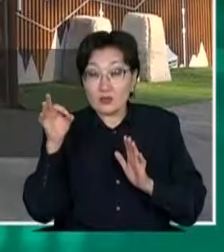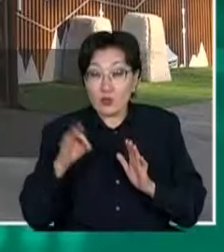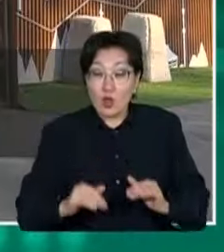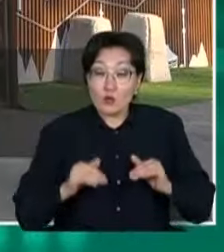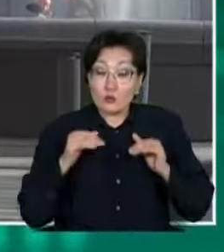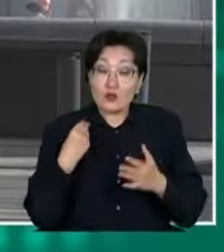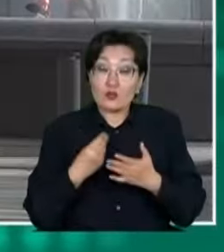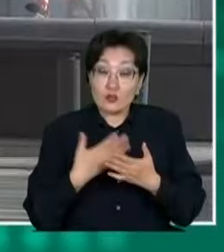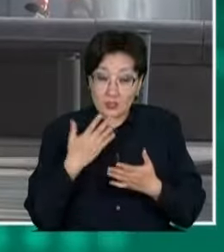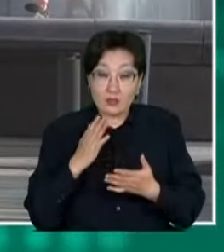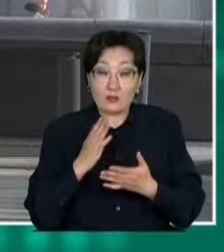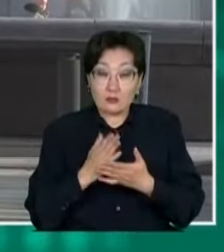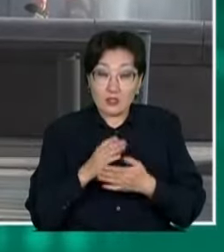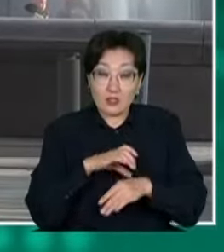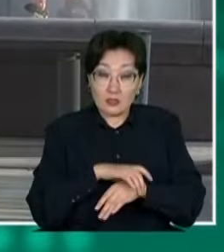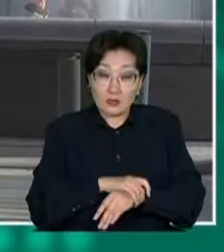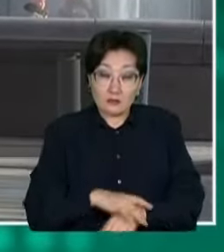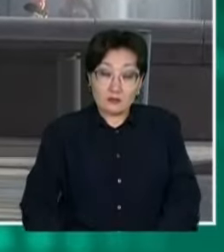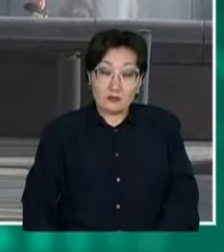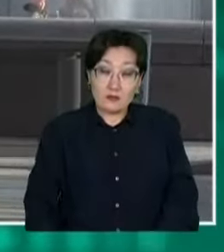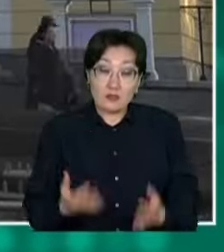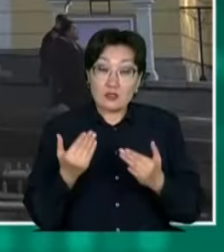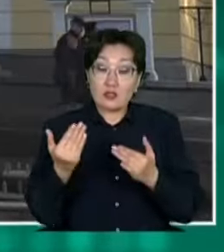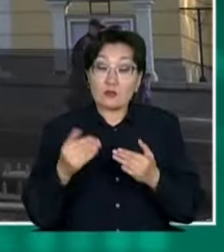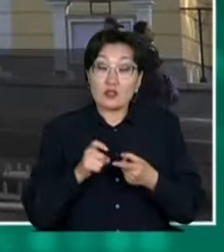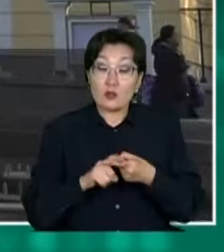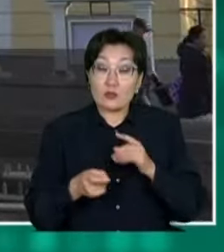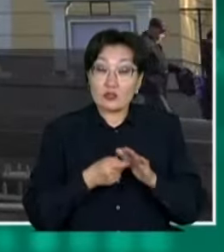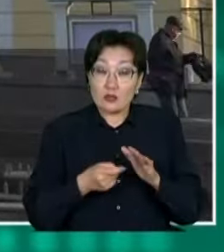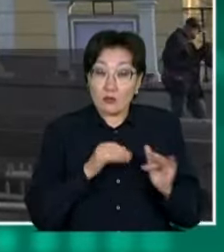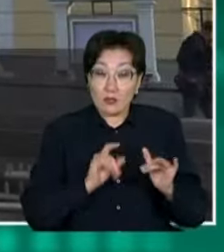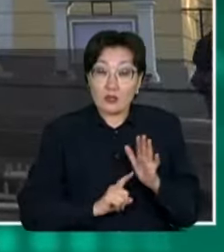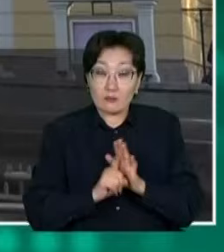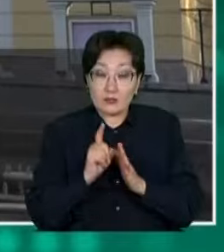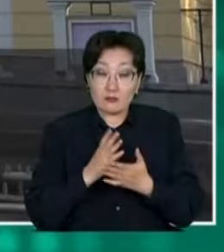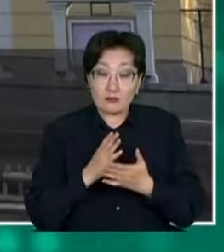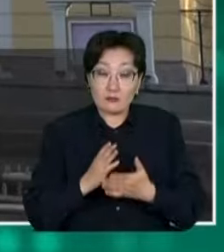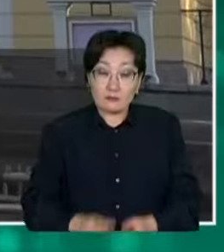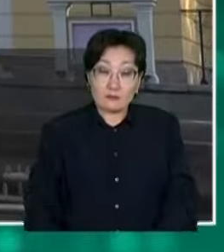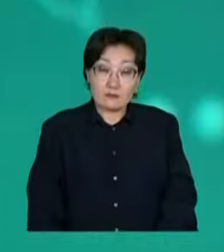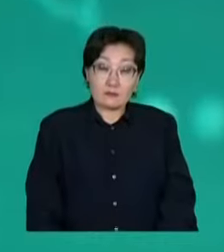дейін айтарлықтай өскені анықталыпты. Қазір оларға қатысты тергеп-тексеру басталды.